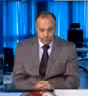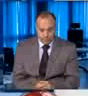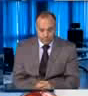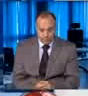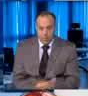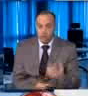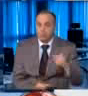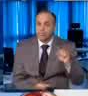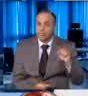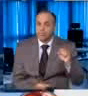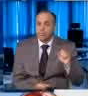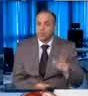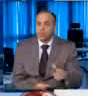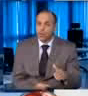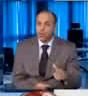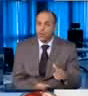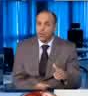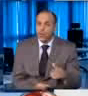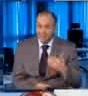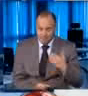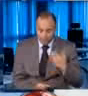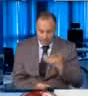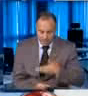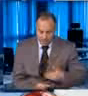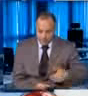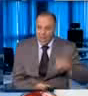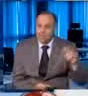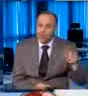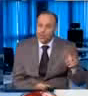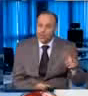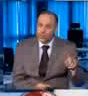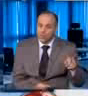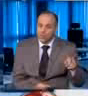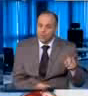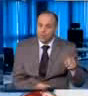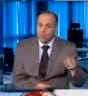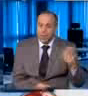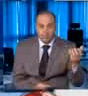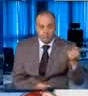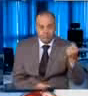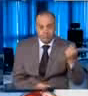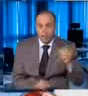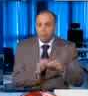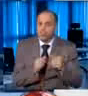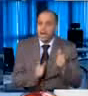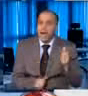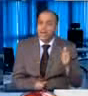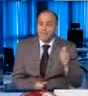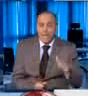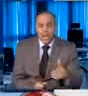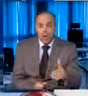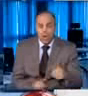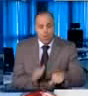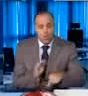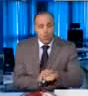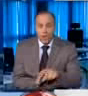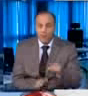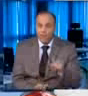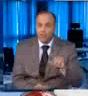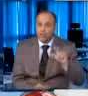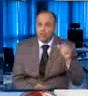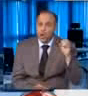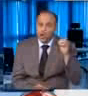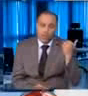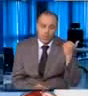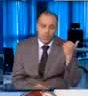توج متوسط ميدان النادي الإفريقي الجزائري إبراهيم الشنيحي توج بجائزة أفضل لاعب كرة قدم لشهر